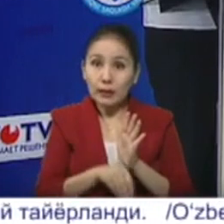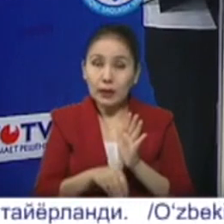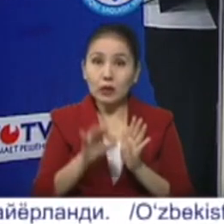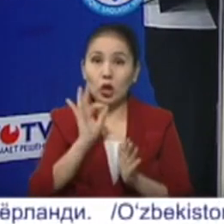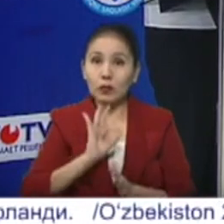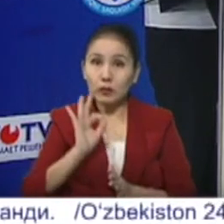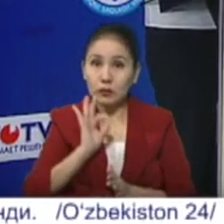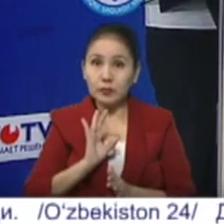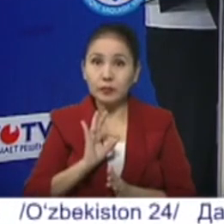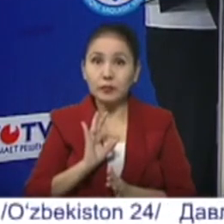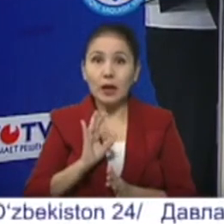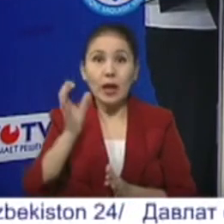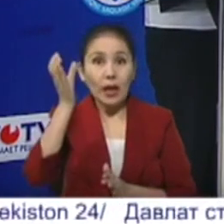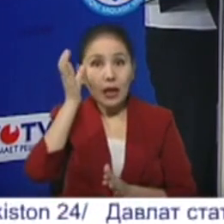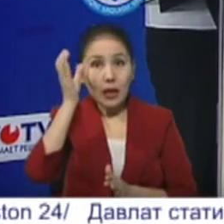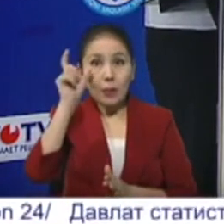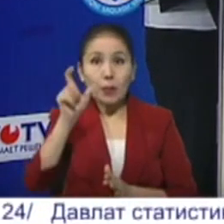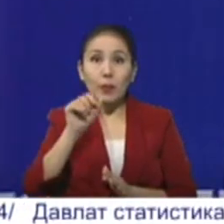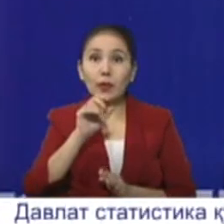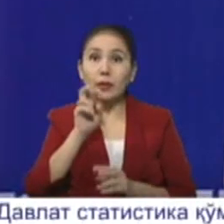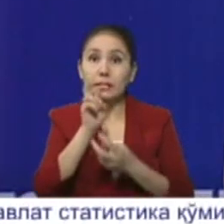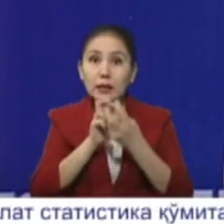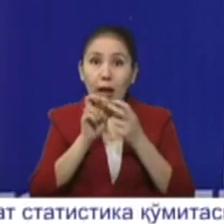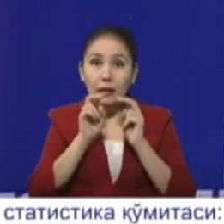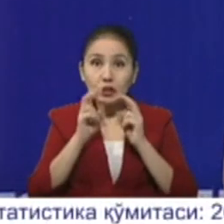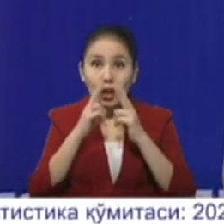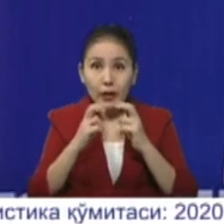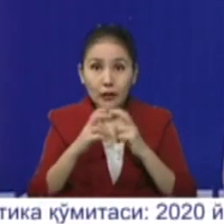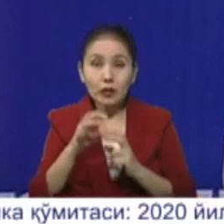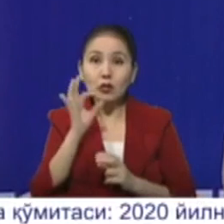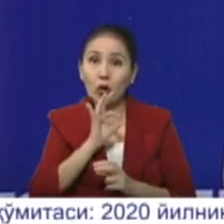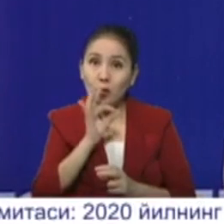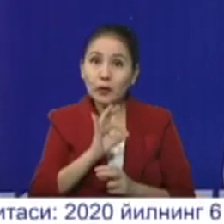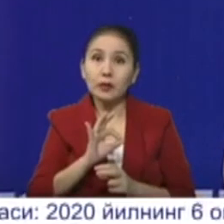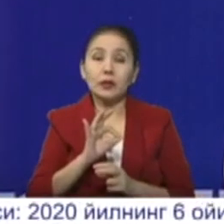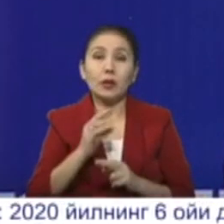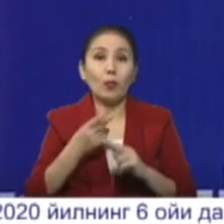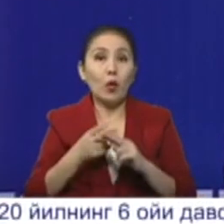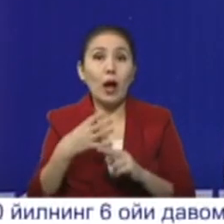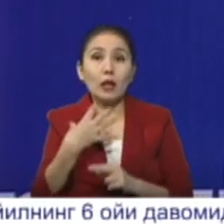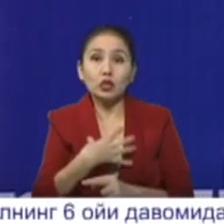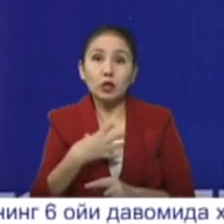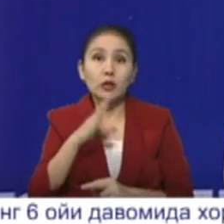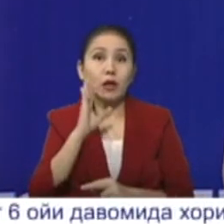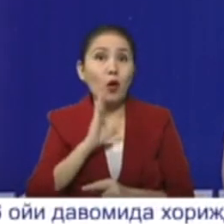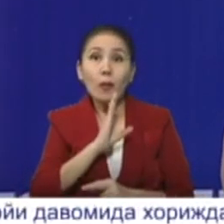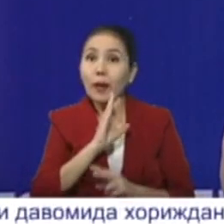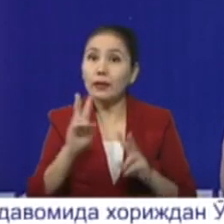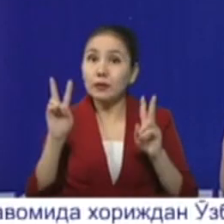esa ilmiy izlanishlardan o'tgan dorilar hisoblanadi. Hamda asosan homilador